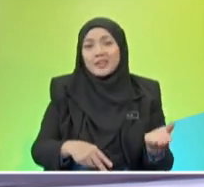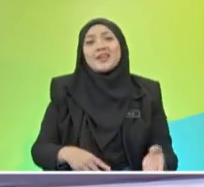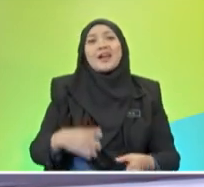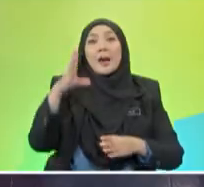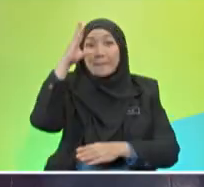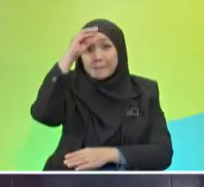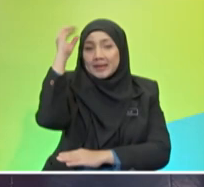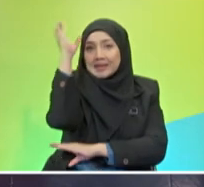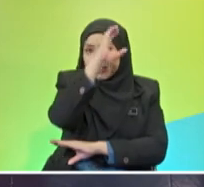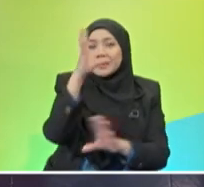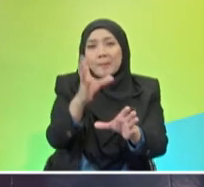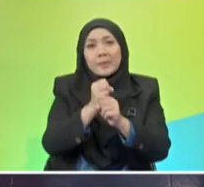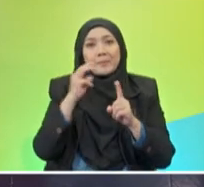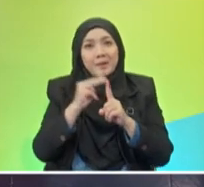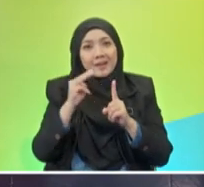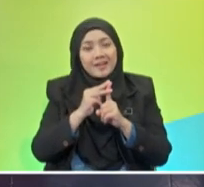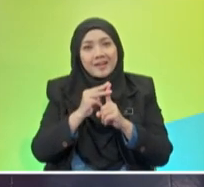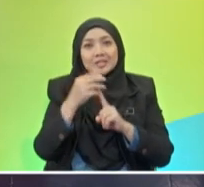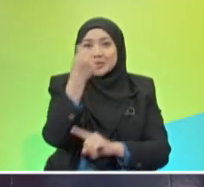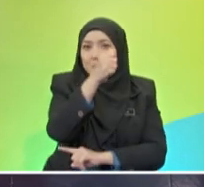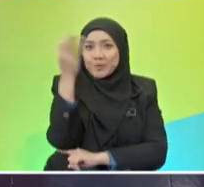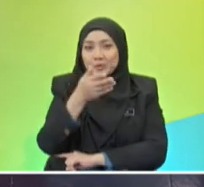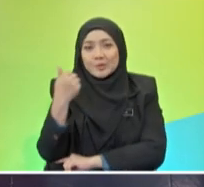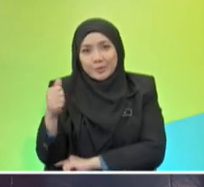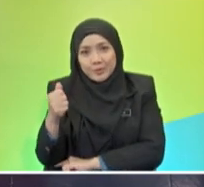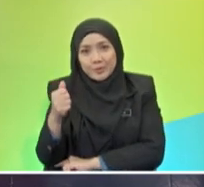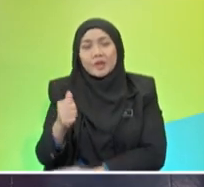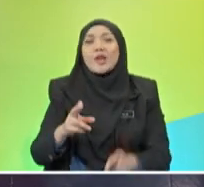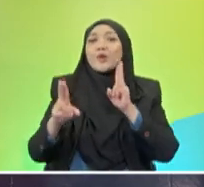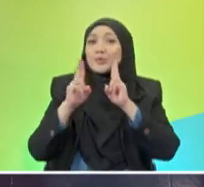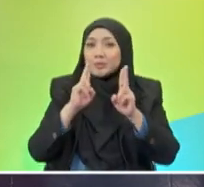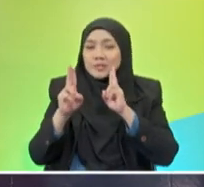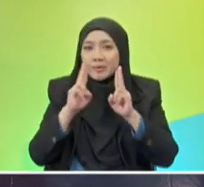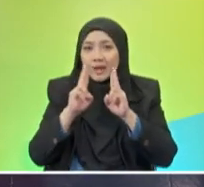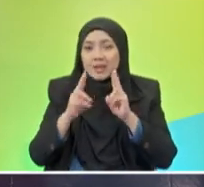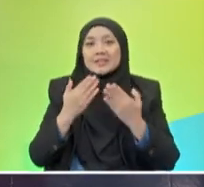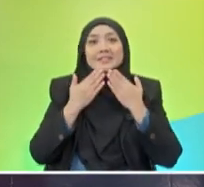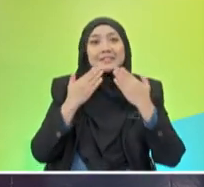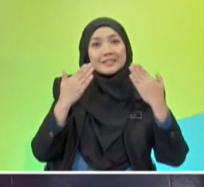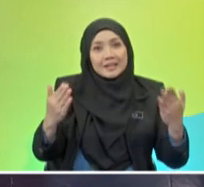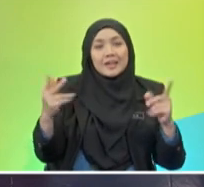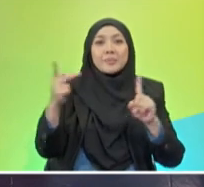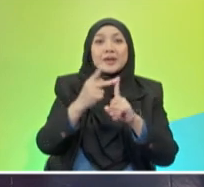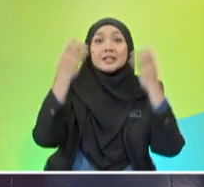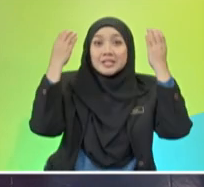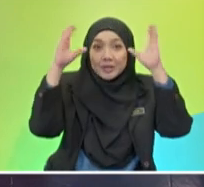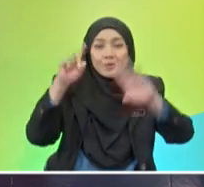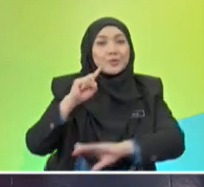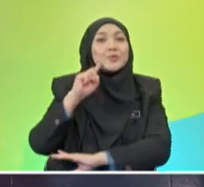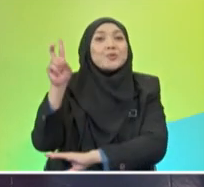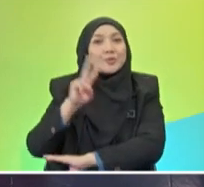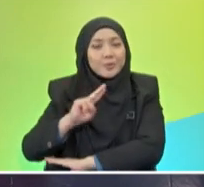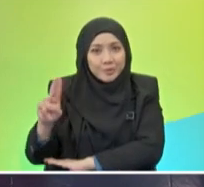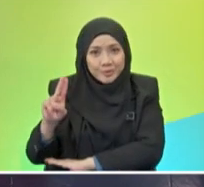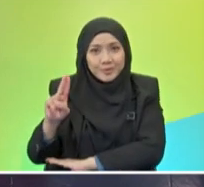tu. 10/10. Ya, baiklah, betul. Dengan itu saya ingin ucapkan ribuan terima kasih kepada Cikgu Zurana untuk kelas yang sangat seronok hari ini.